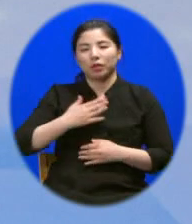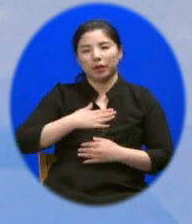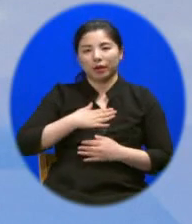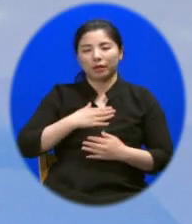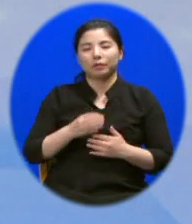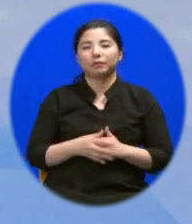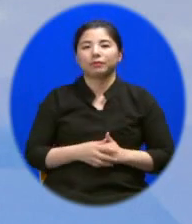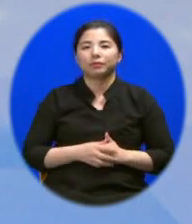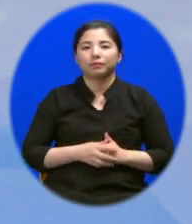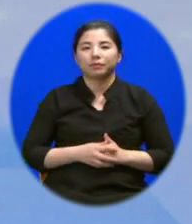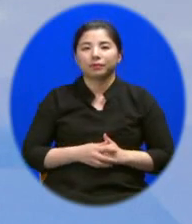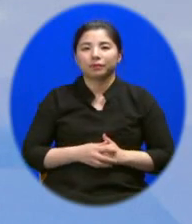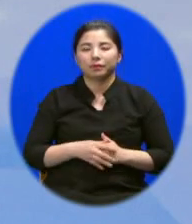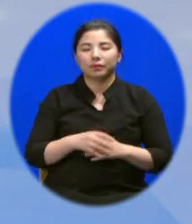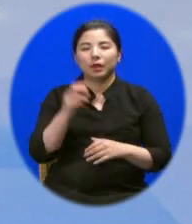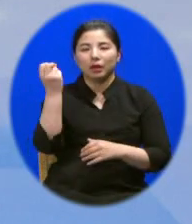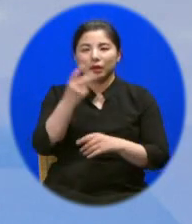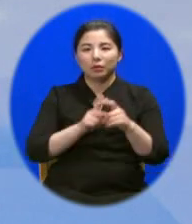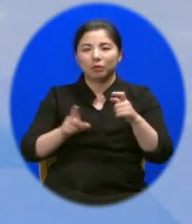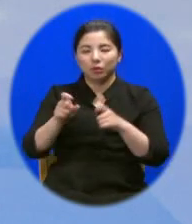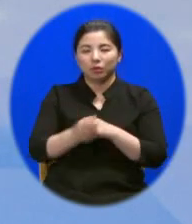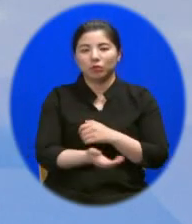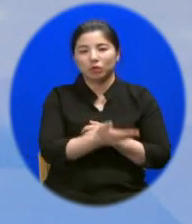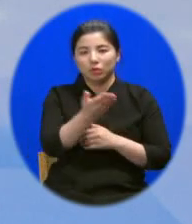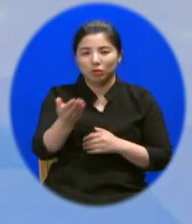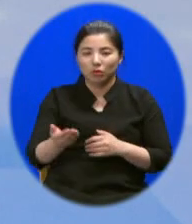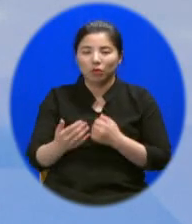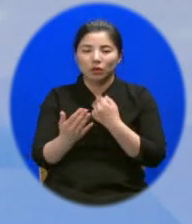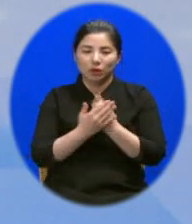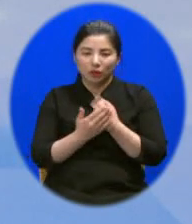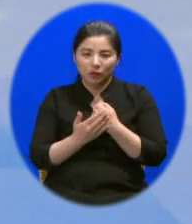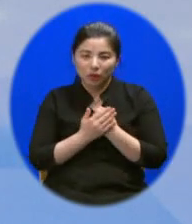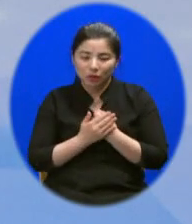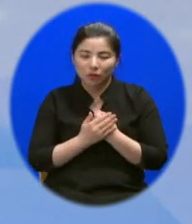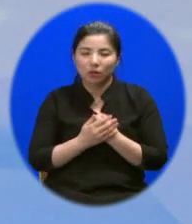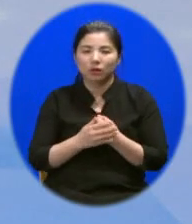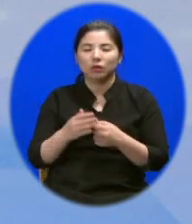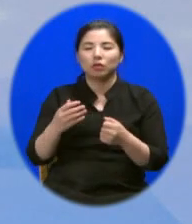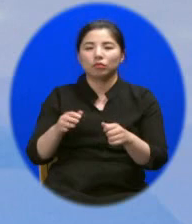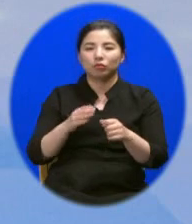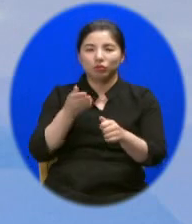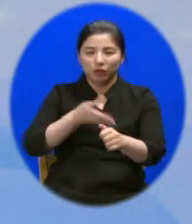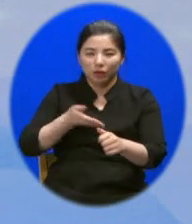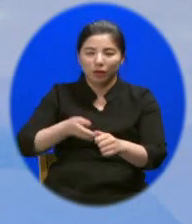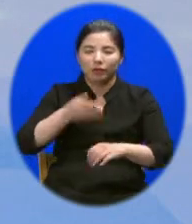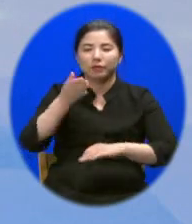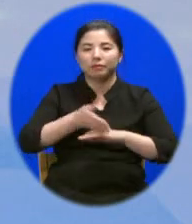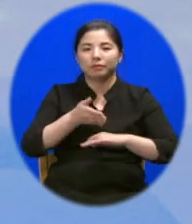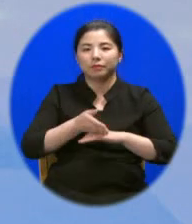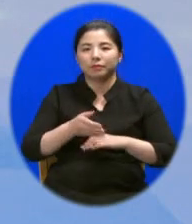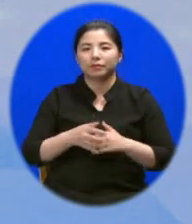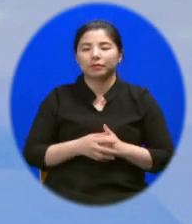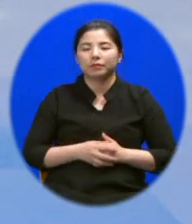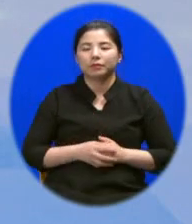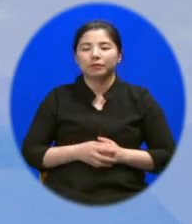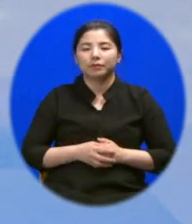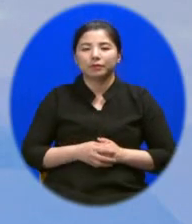선입니다 다시 한번 여러분의 지지와 소원을 부탁드립니다 감사합니다